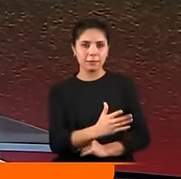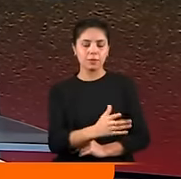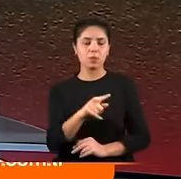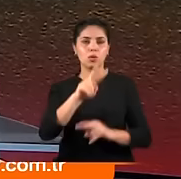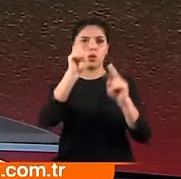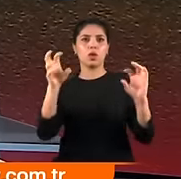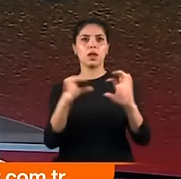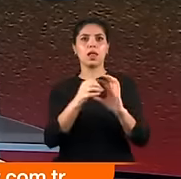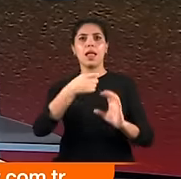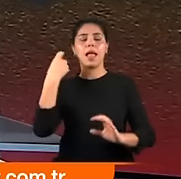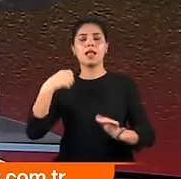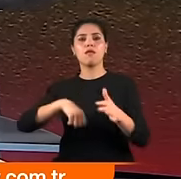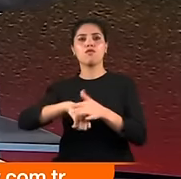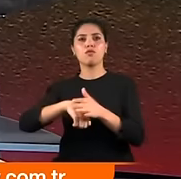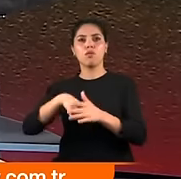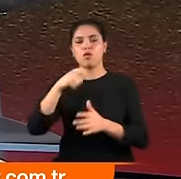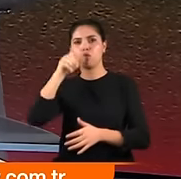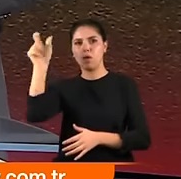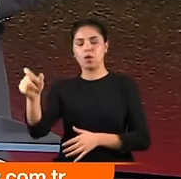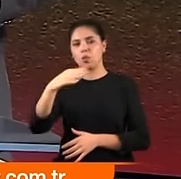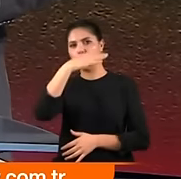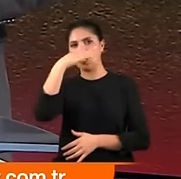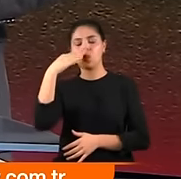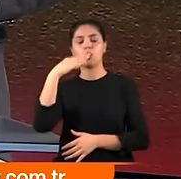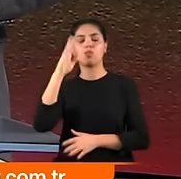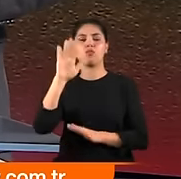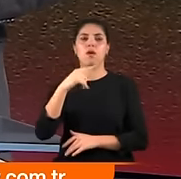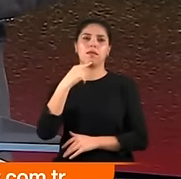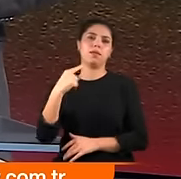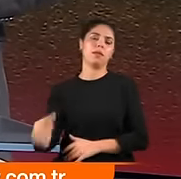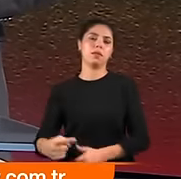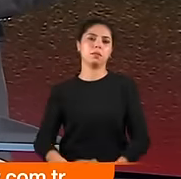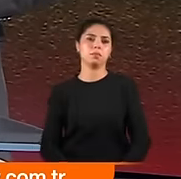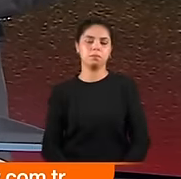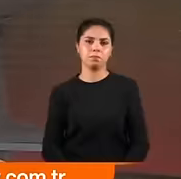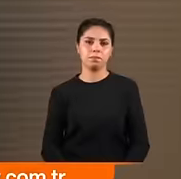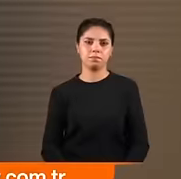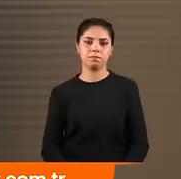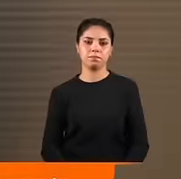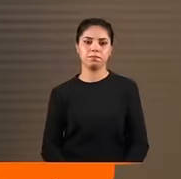konuyla ilgili. Eski futbolcunun madde bağımlısı olduğunu öne sürüyor.